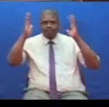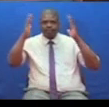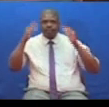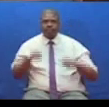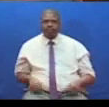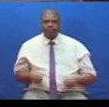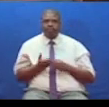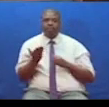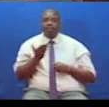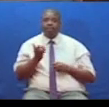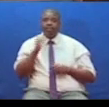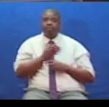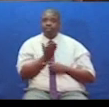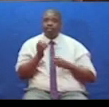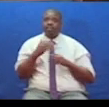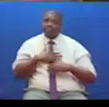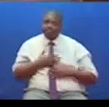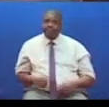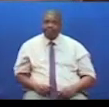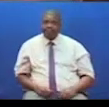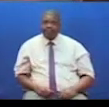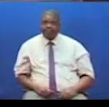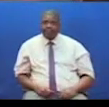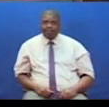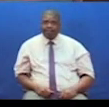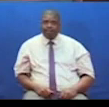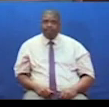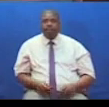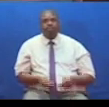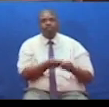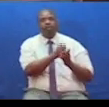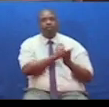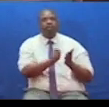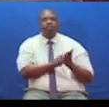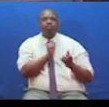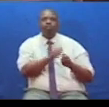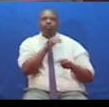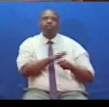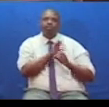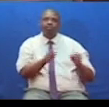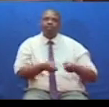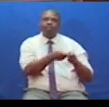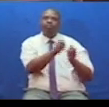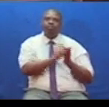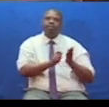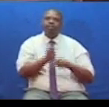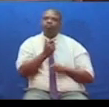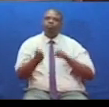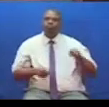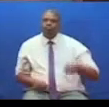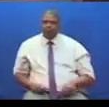Mengine siku nyingine tena. Asanteni. Mheshimiwa, unaweza kupeleka kwa maandishi, una mambo mengi mazuri, yapeleke kwa maandishi tu.